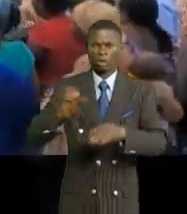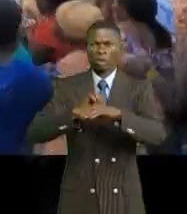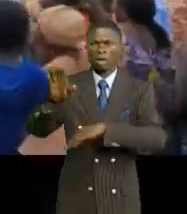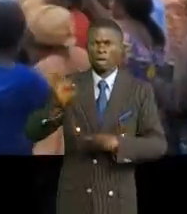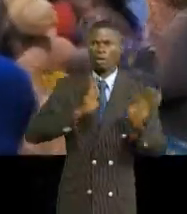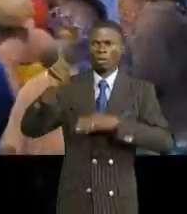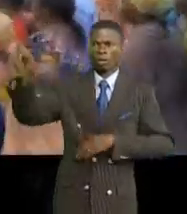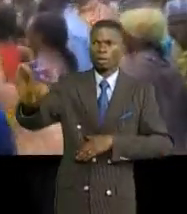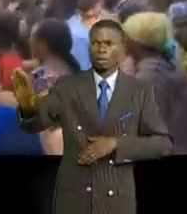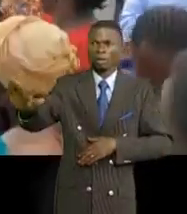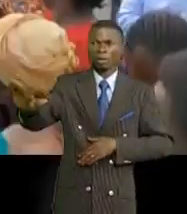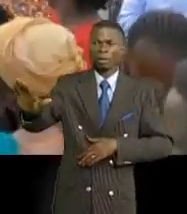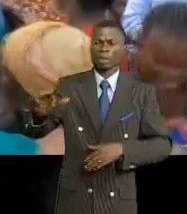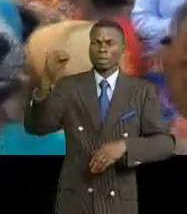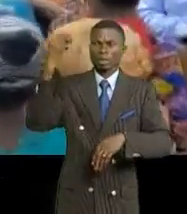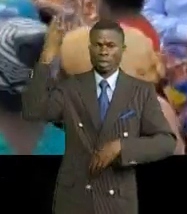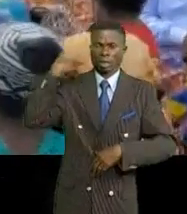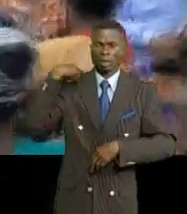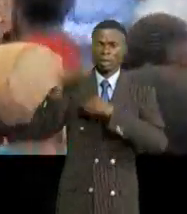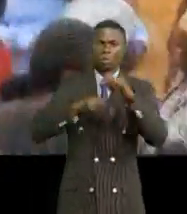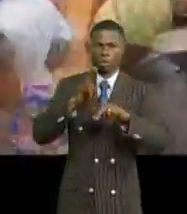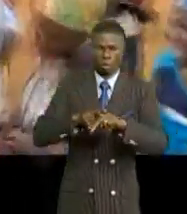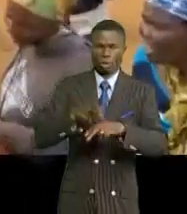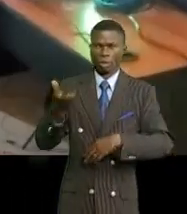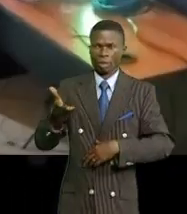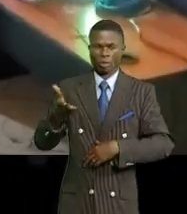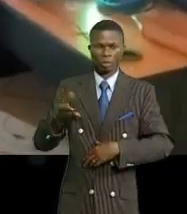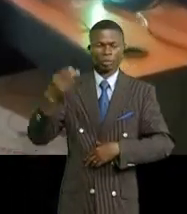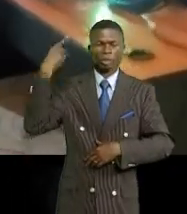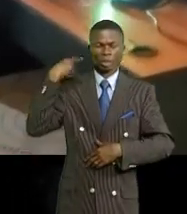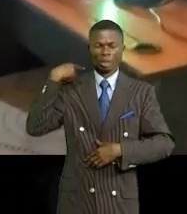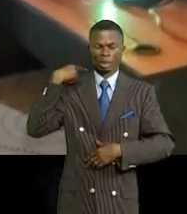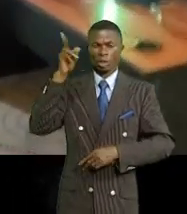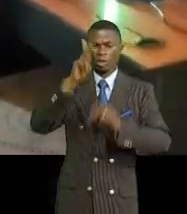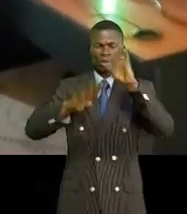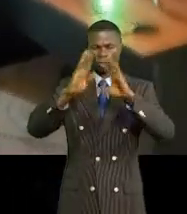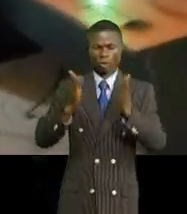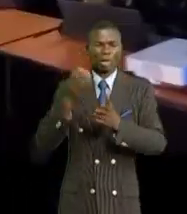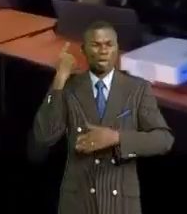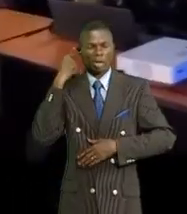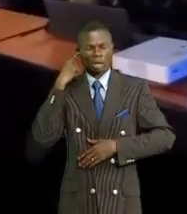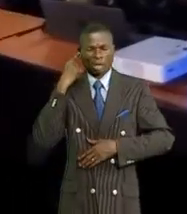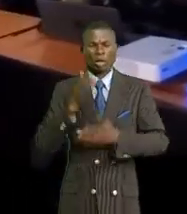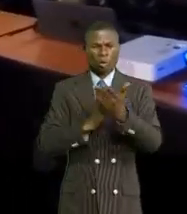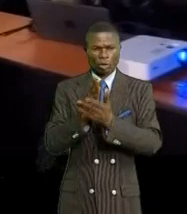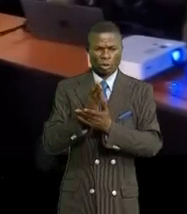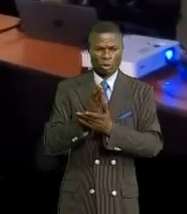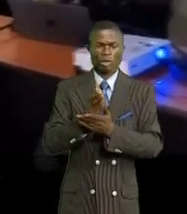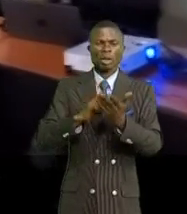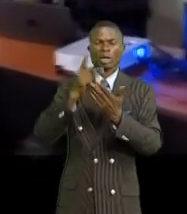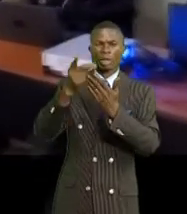Beni avec à sa tête le député national Paul Moindo. Les élus légitimes du peuple ont écouté attentivement